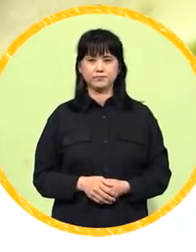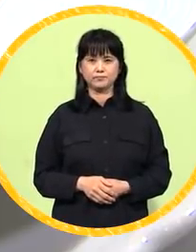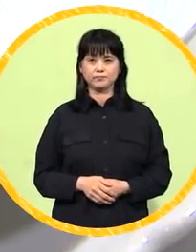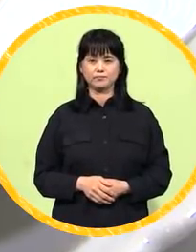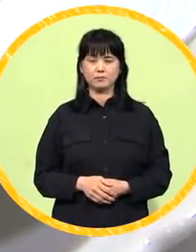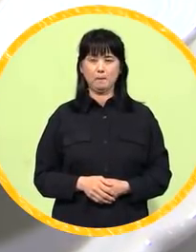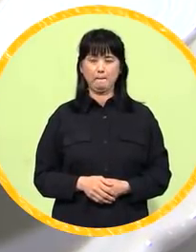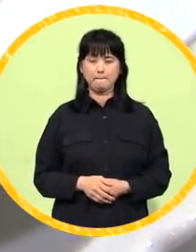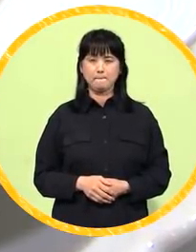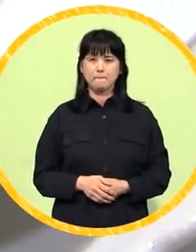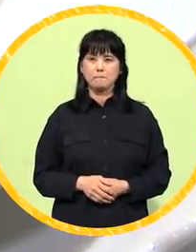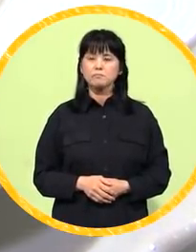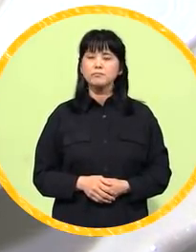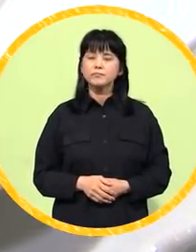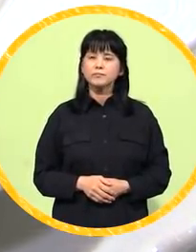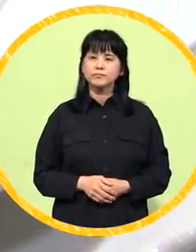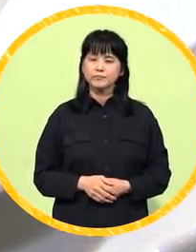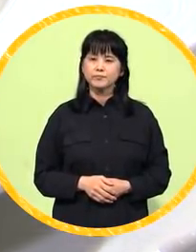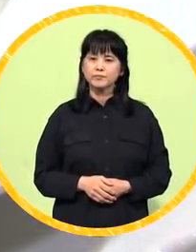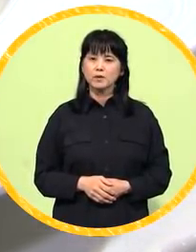なんだろ雑誌